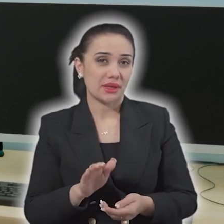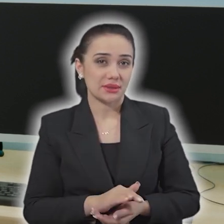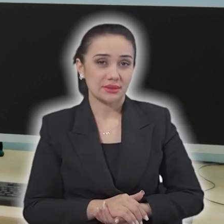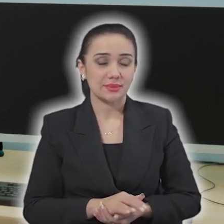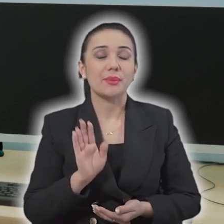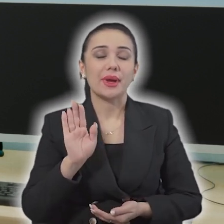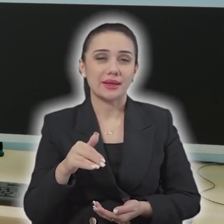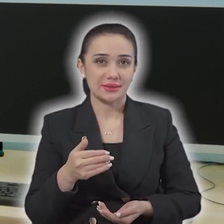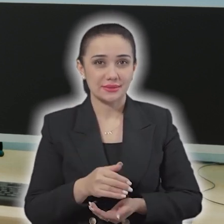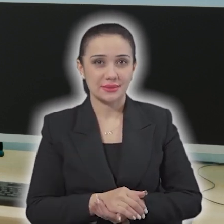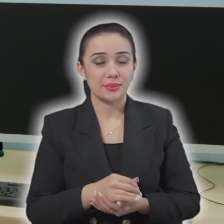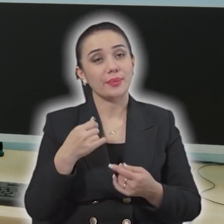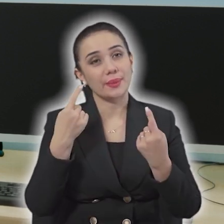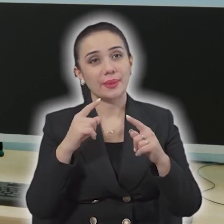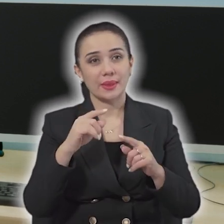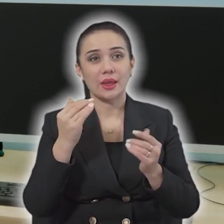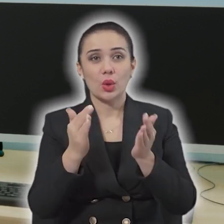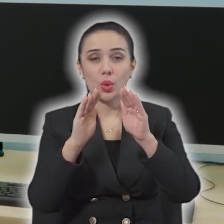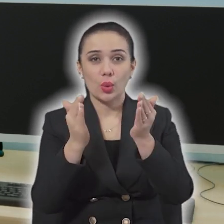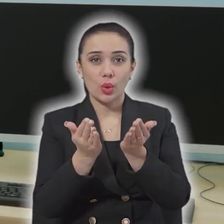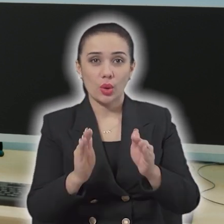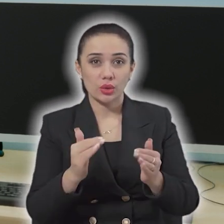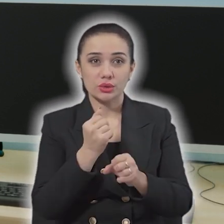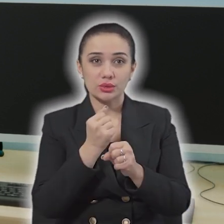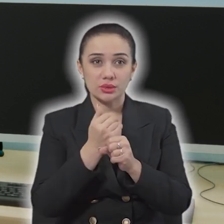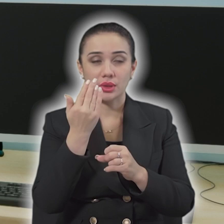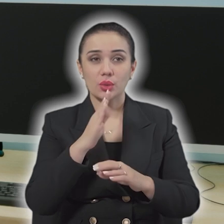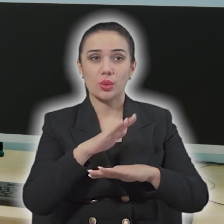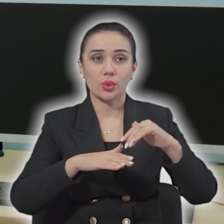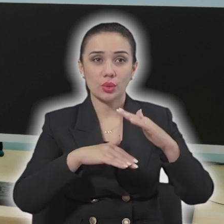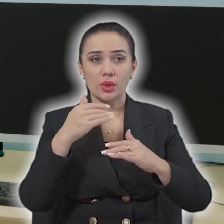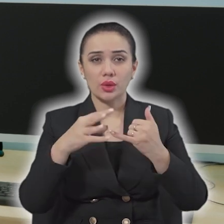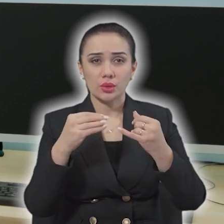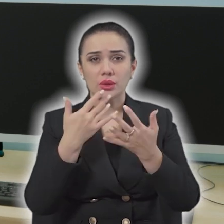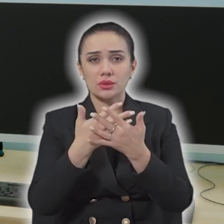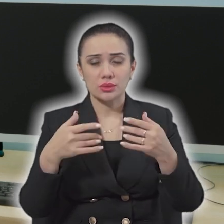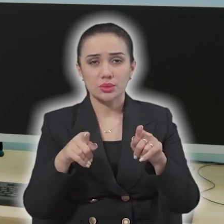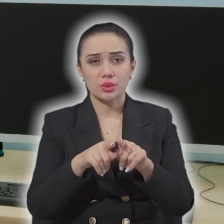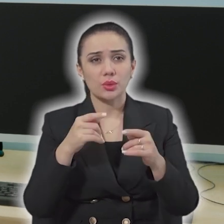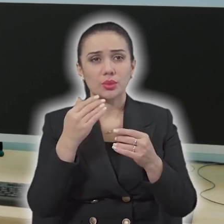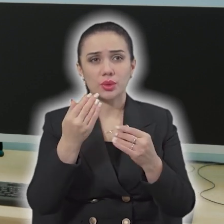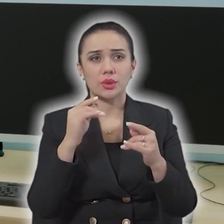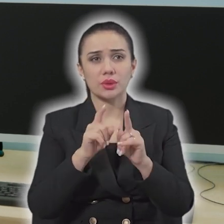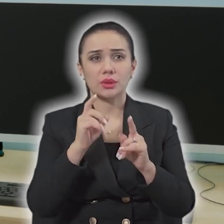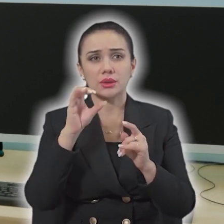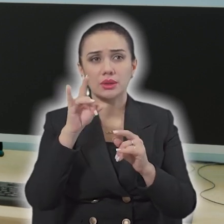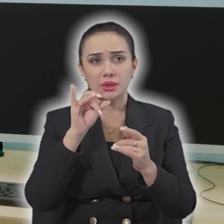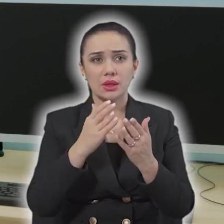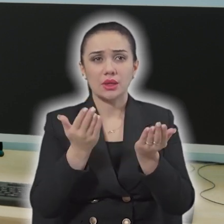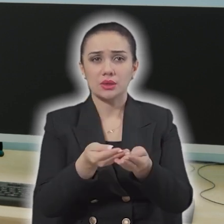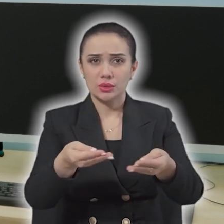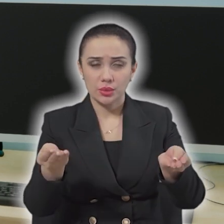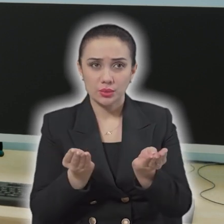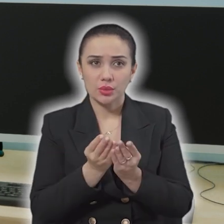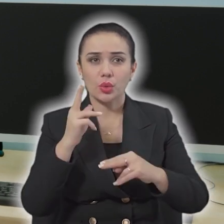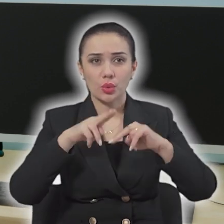emas. Mayli. Keyingisi kulolchilik. Hunarmandchilikning loydan turli buyumlar, terrak ota,